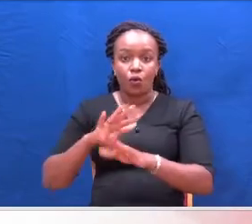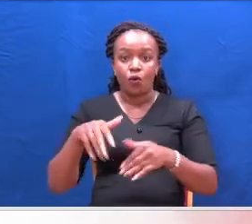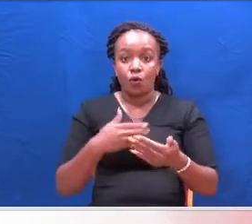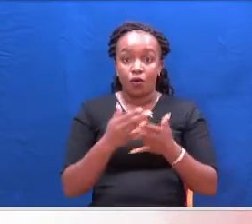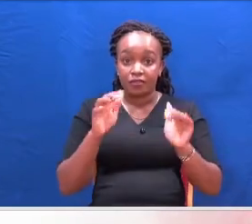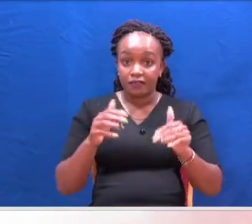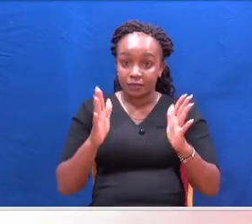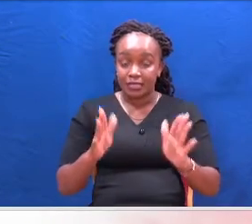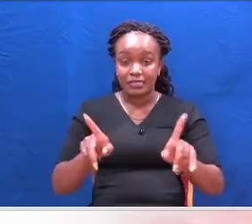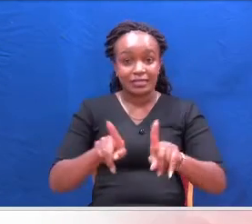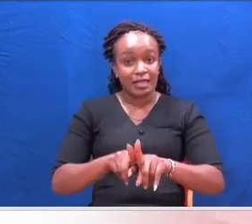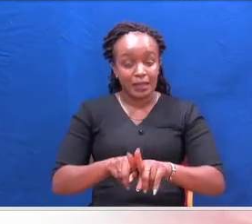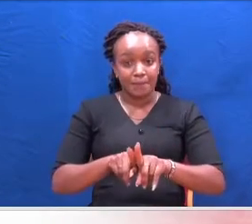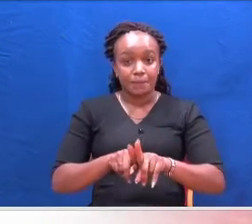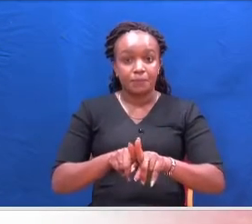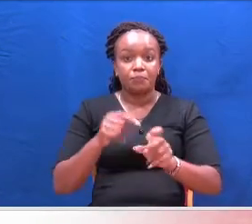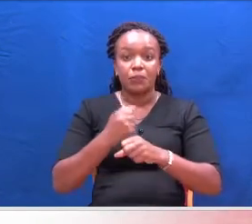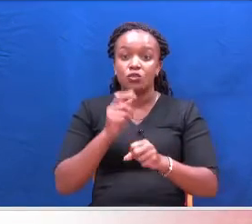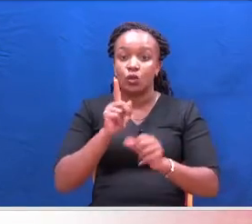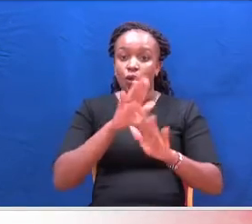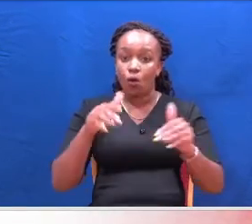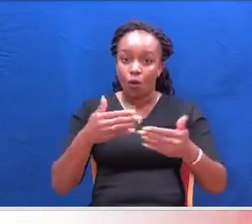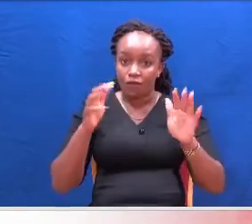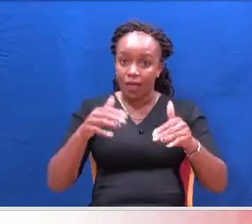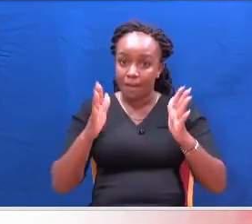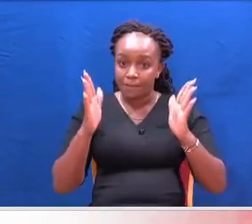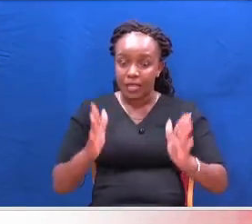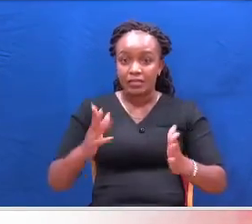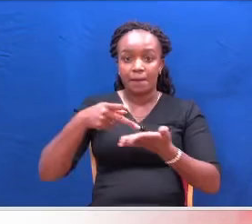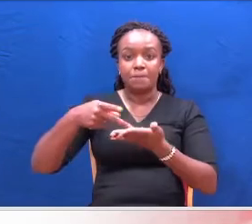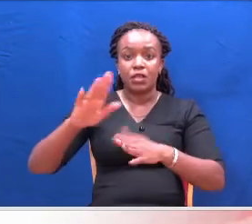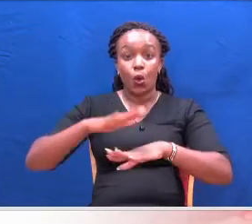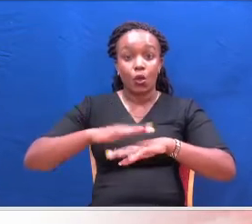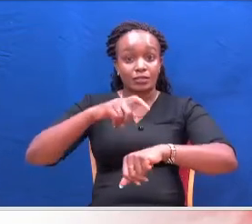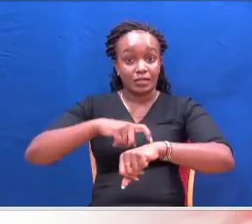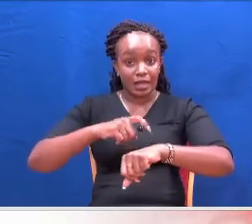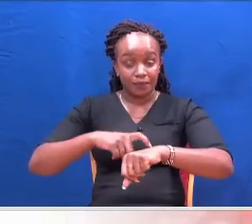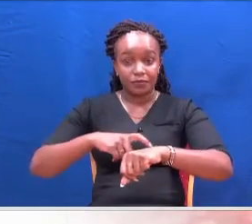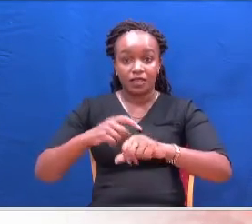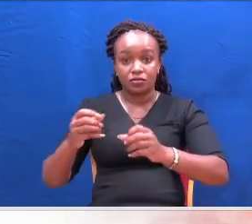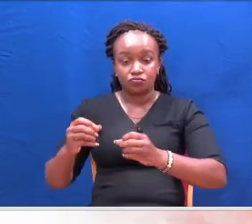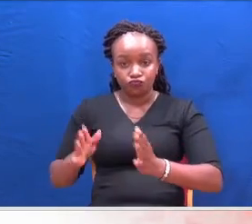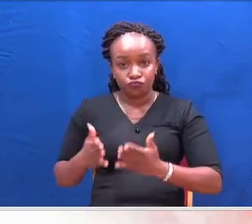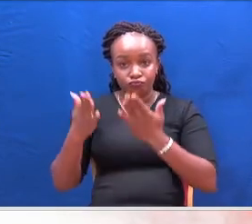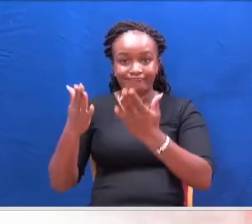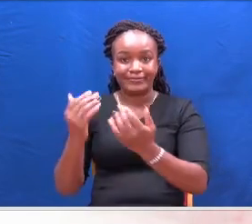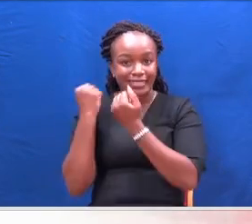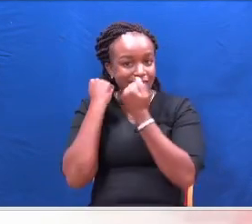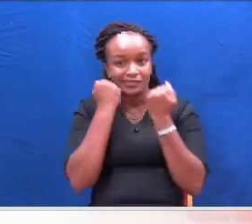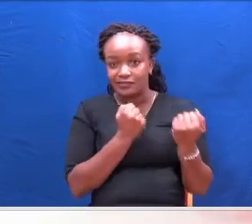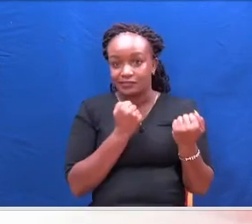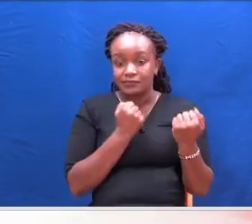kuhakikisha mkulima analipwa kwa wakati ufaao anapopeleka miwa katika kampuni hiyo. Management should make